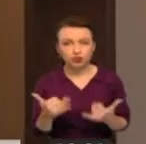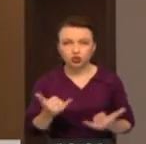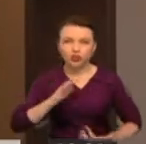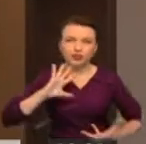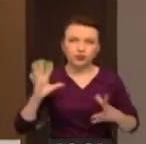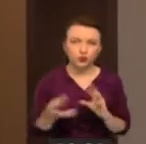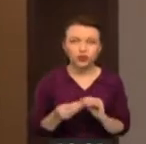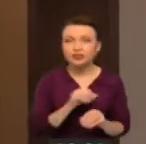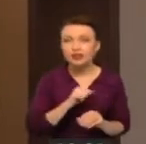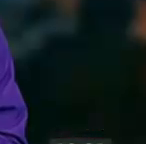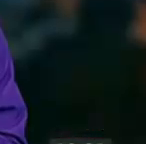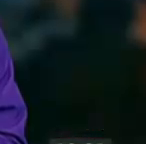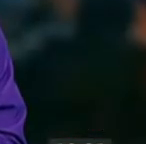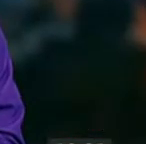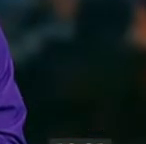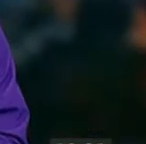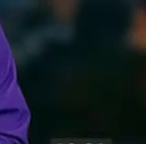правильно? Поэтому це найголовніше зараз.